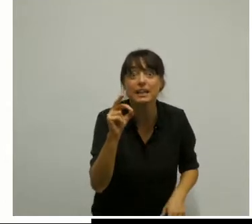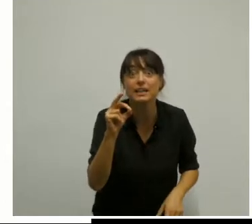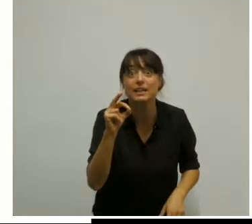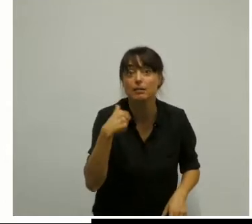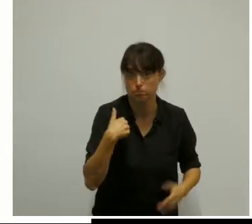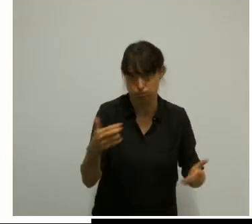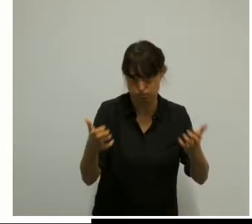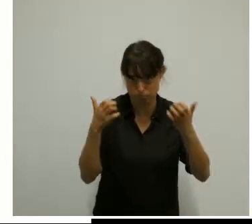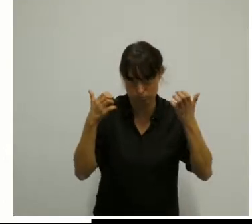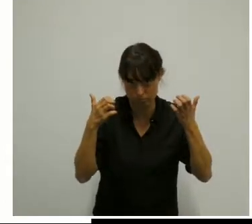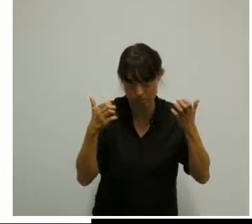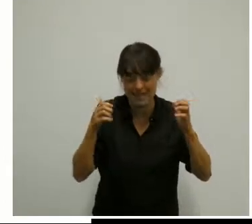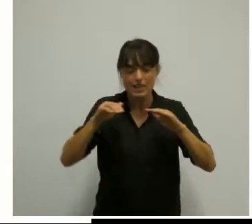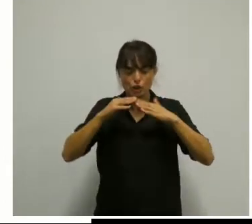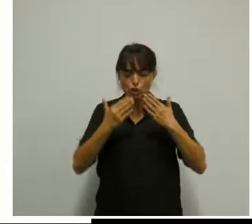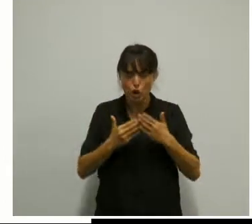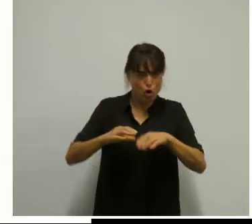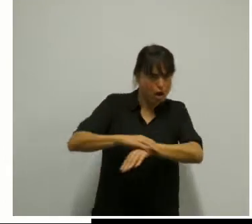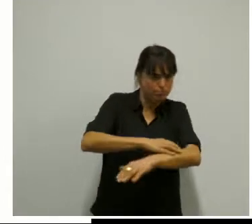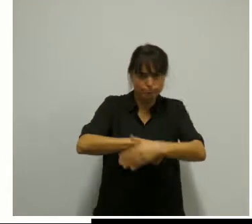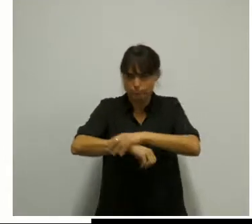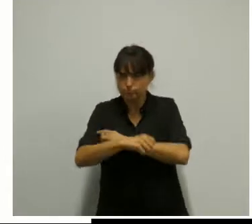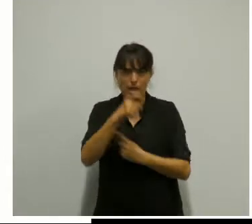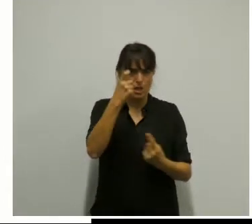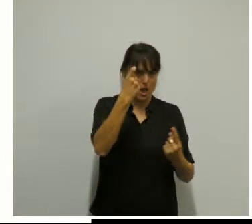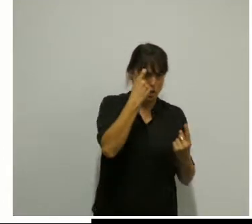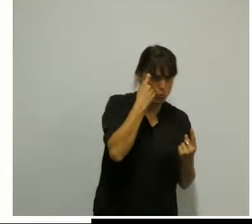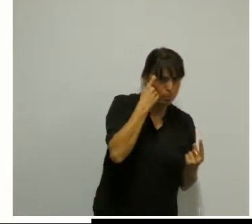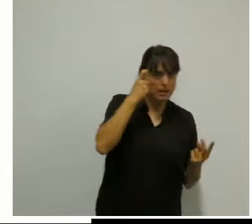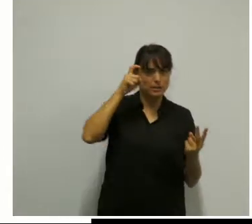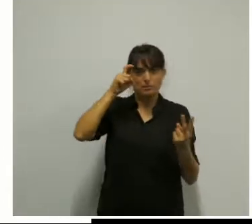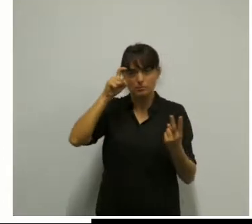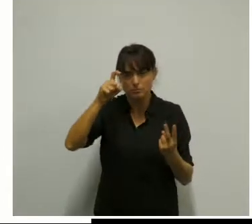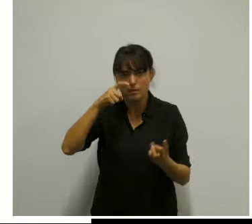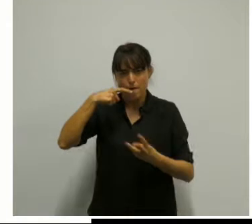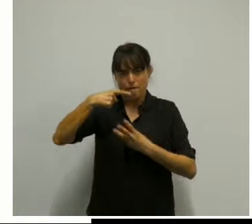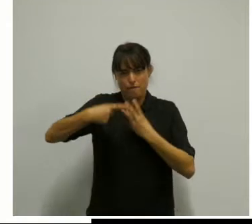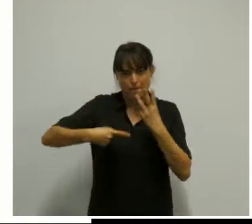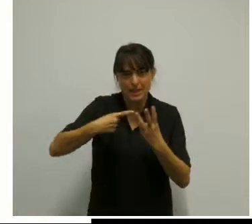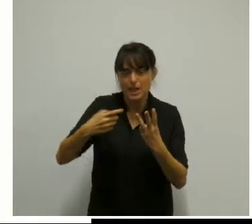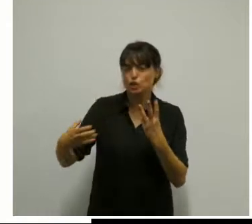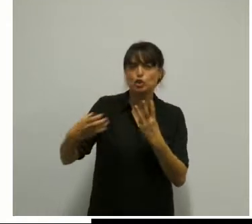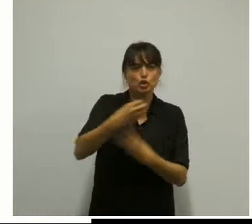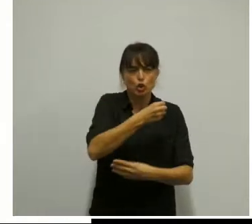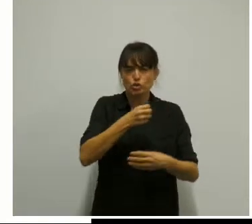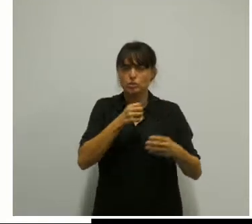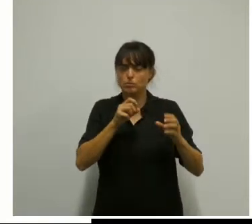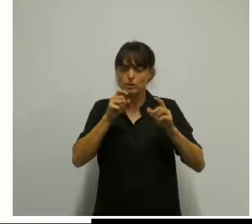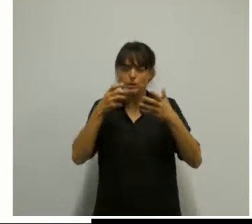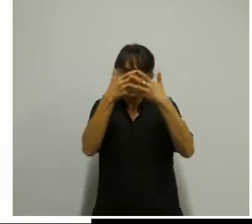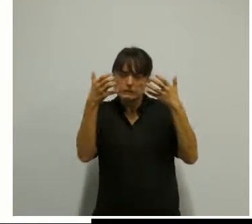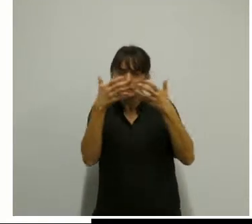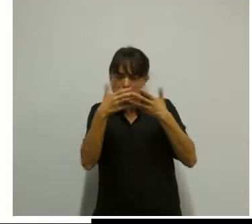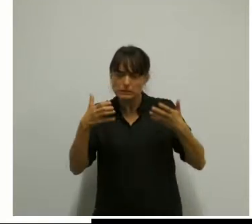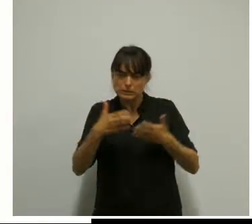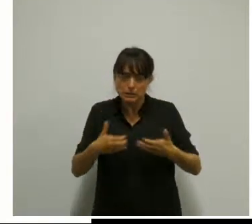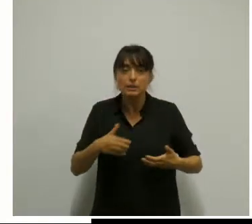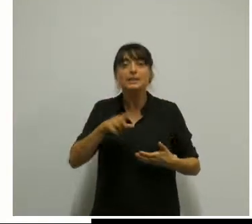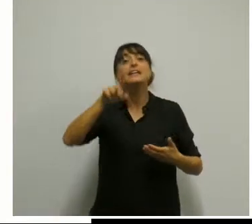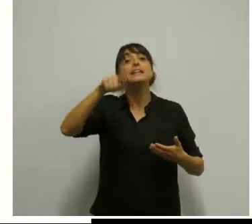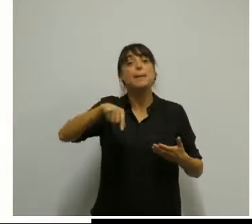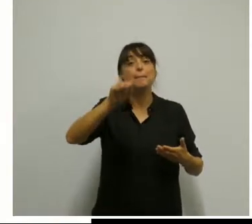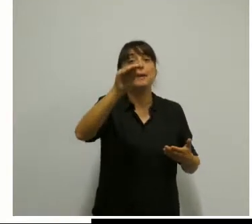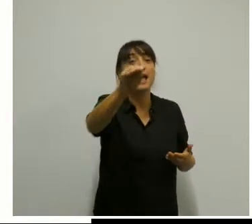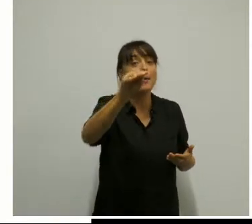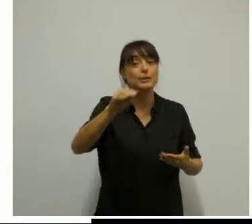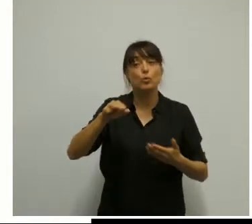va volcar de ple, famílies, alumnes. Es va fer una votació des del barri per buscar aquests suports. Quan es concreten